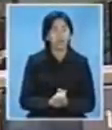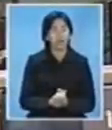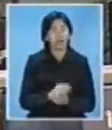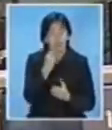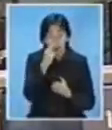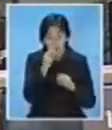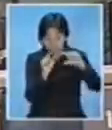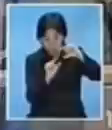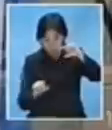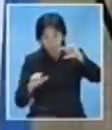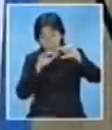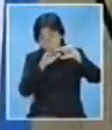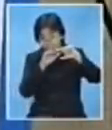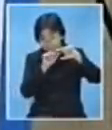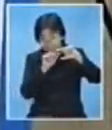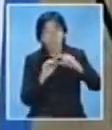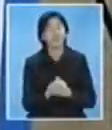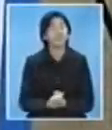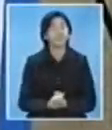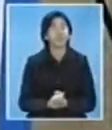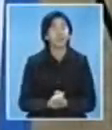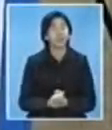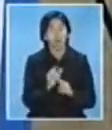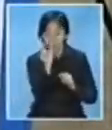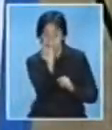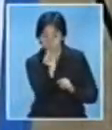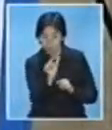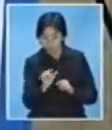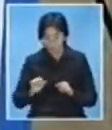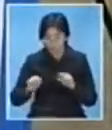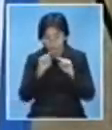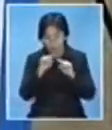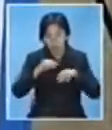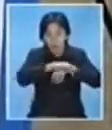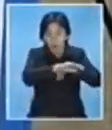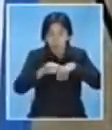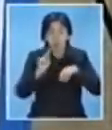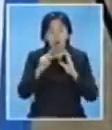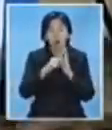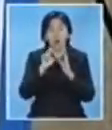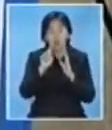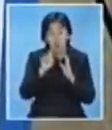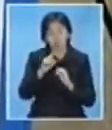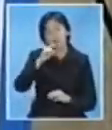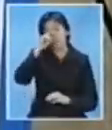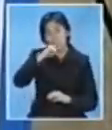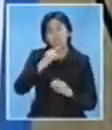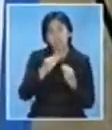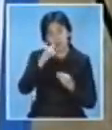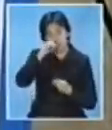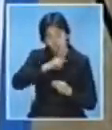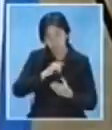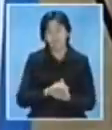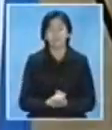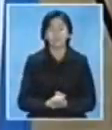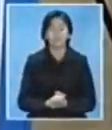นสุดนะคะจะพบว่าเส้นเนี้ยลากผ่านเกาะกูดซึ่งเป็นดินแดนของประเทศไทยอย่างชัดเจนแล้วก็สาม